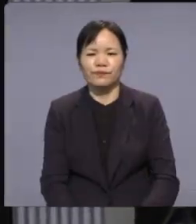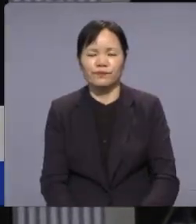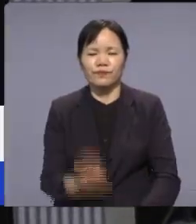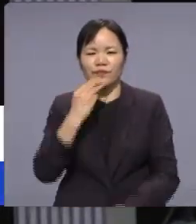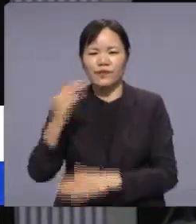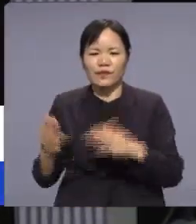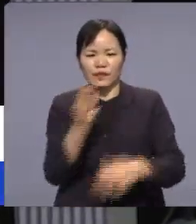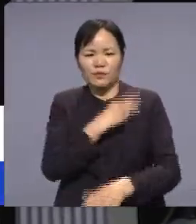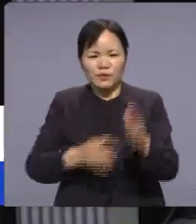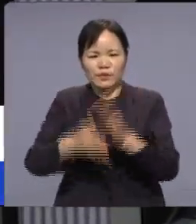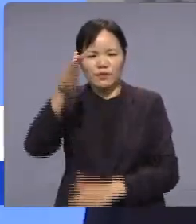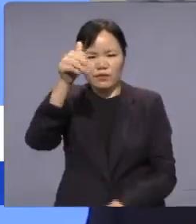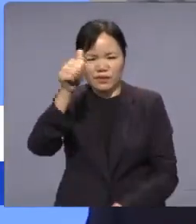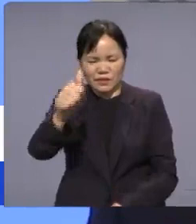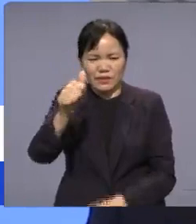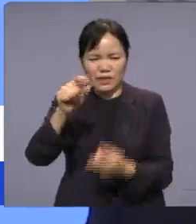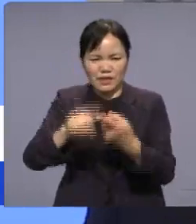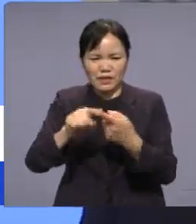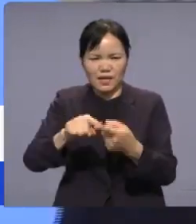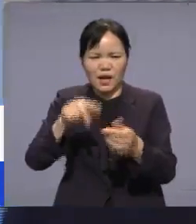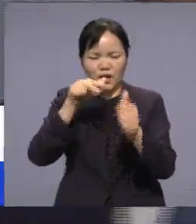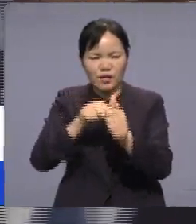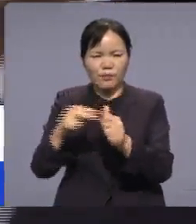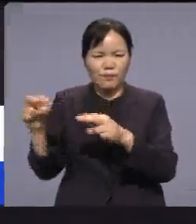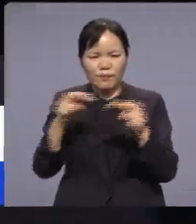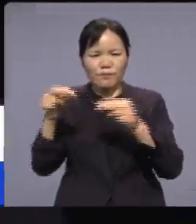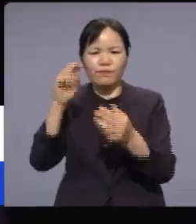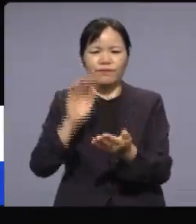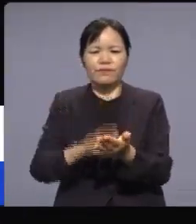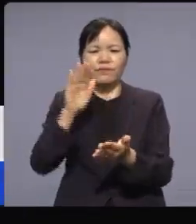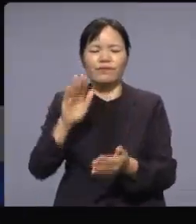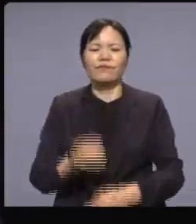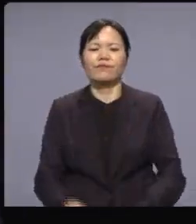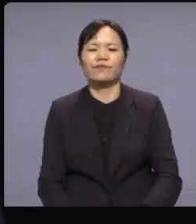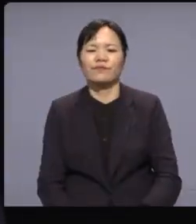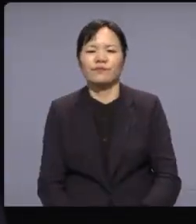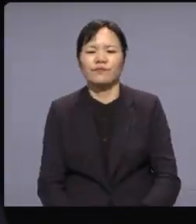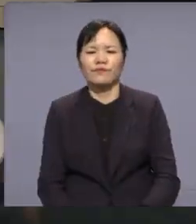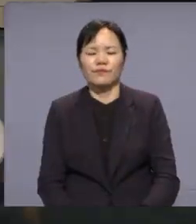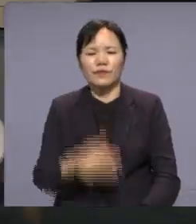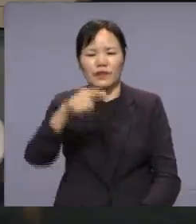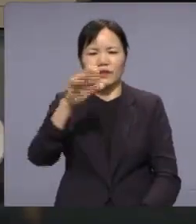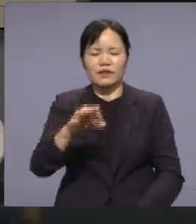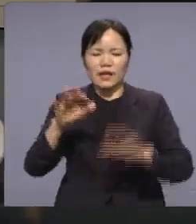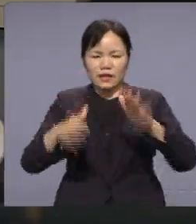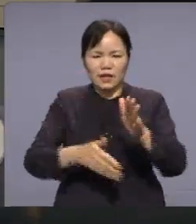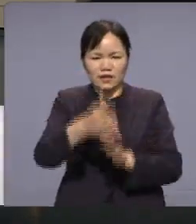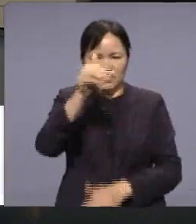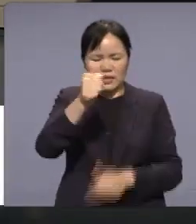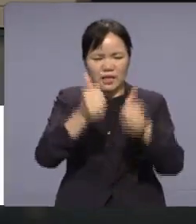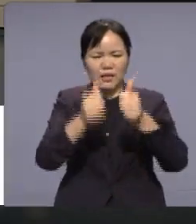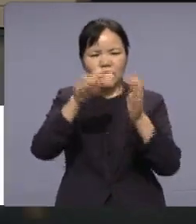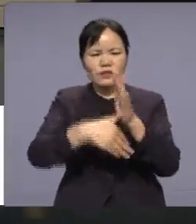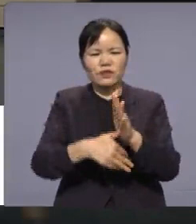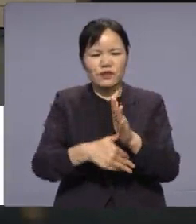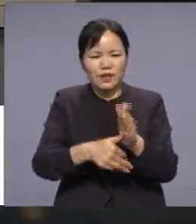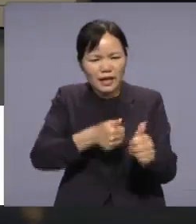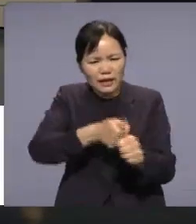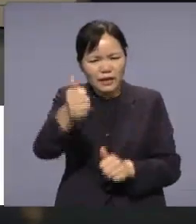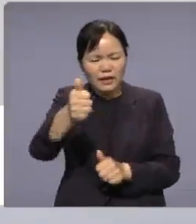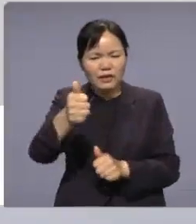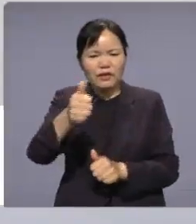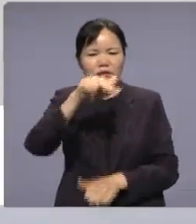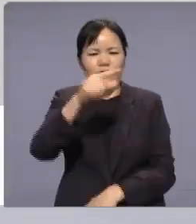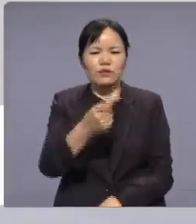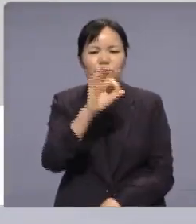경기 부천시장 자리를 놓고 후보들 간 열띤 토론이 벌어졌습니다. 장덕천 현 시장을 경선에서 꺾은 청와대 행정관